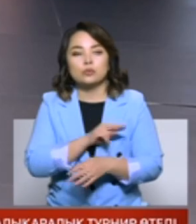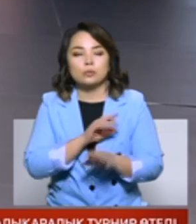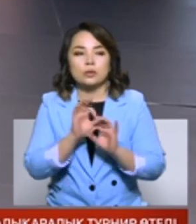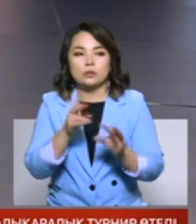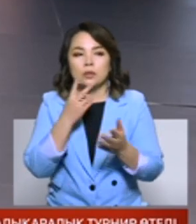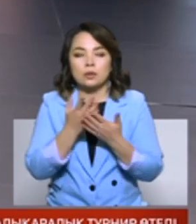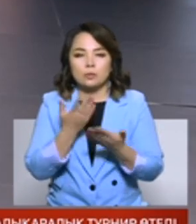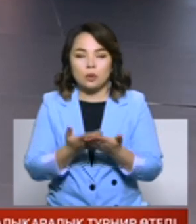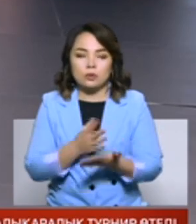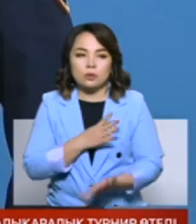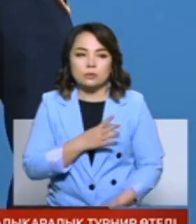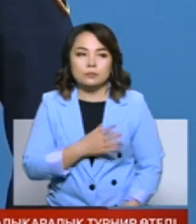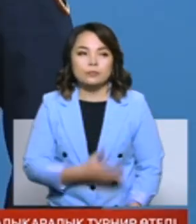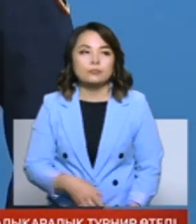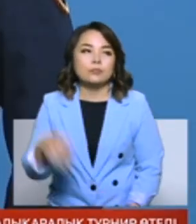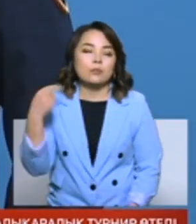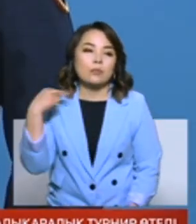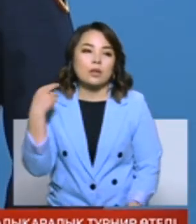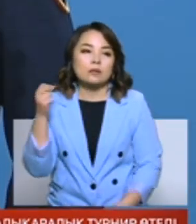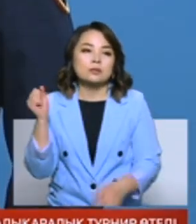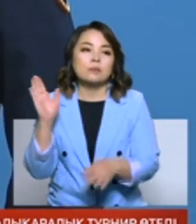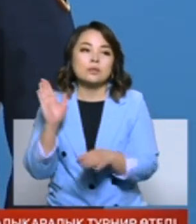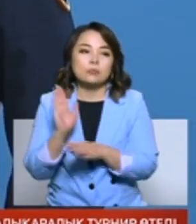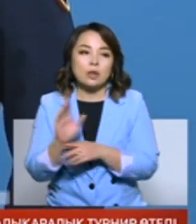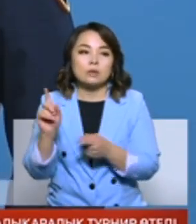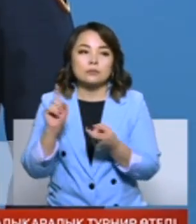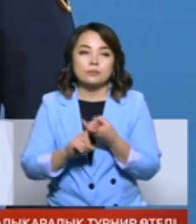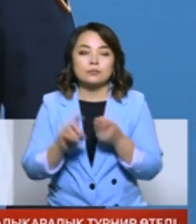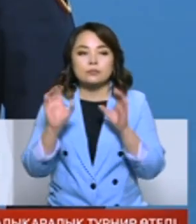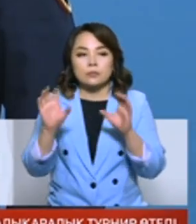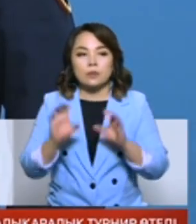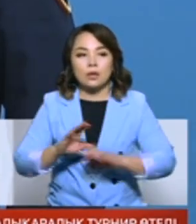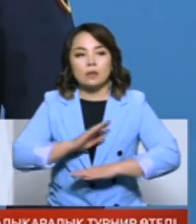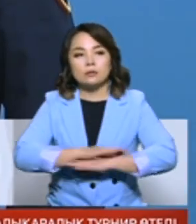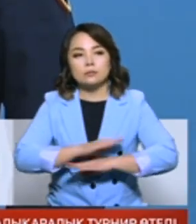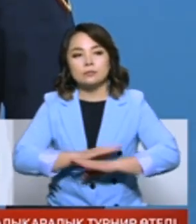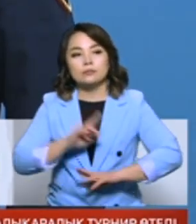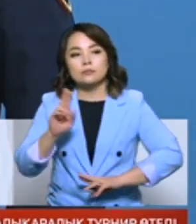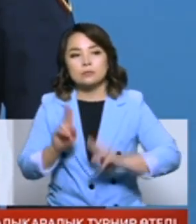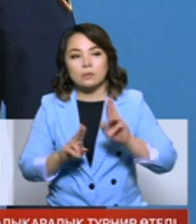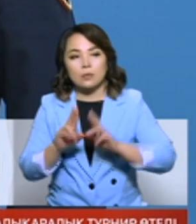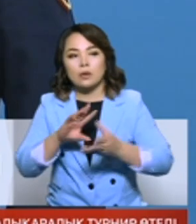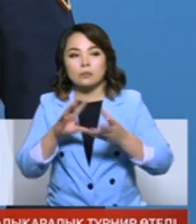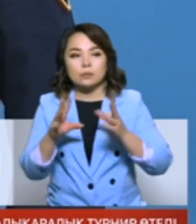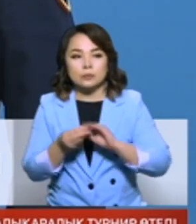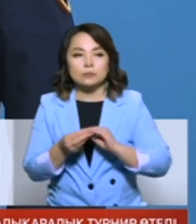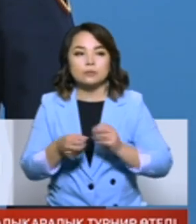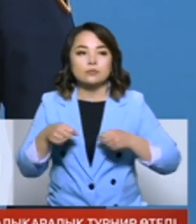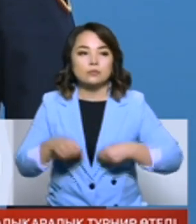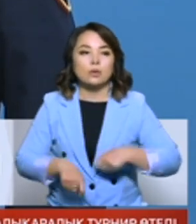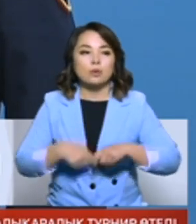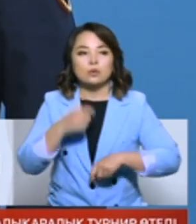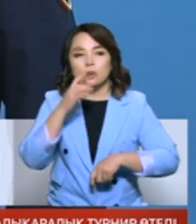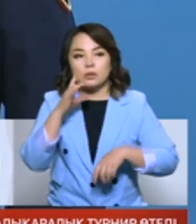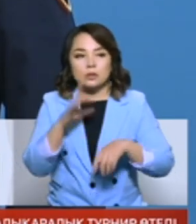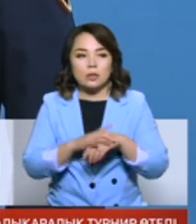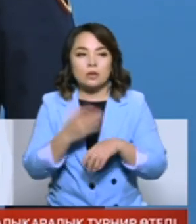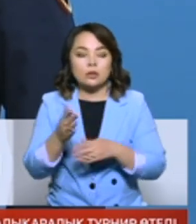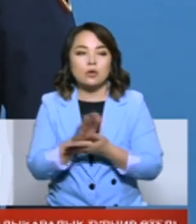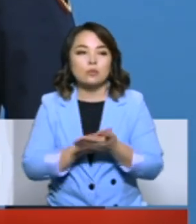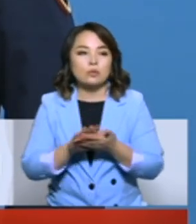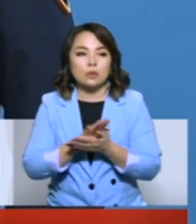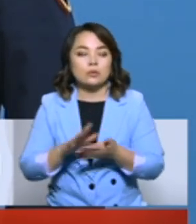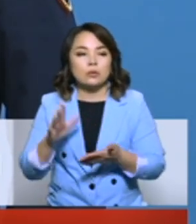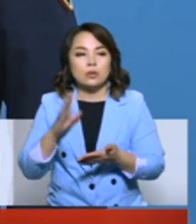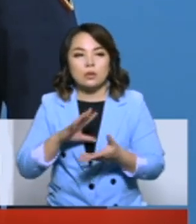жеткізді. Президент тапсырмаларын орындау бойынша заң мен тәртіп қағидатын және құқық бұзушылыққа мүлдем